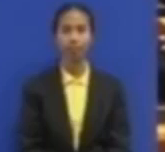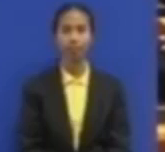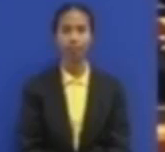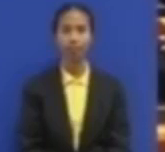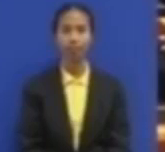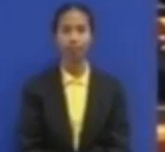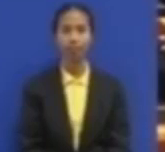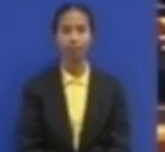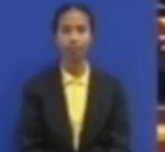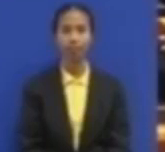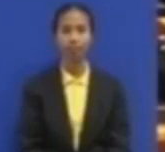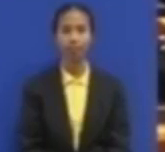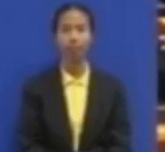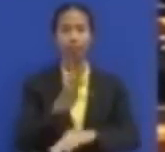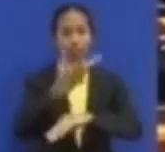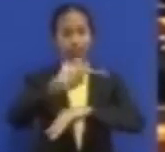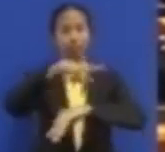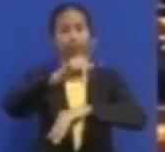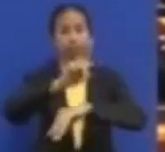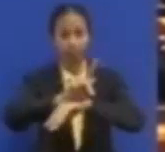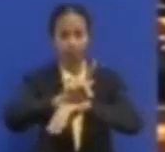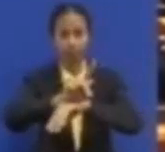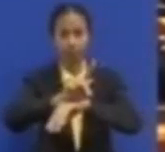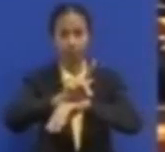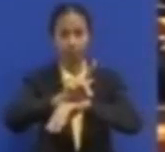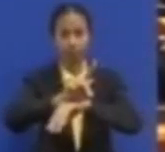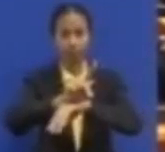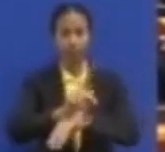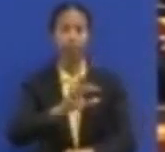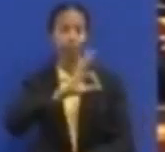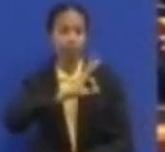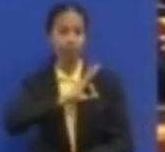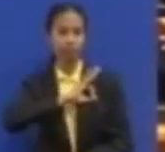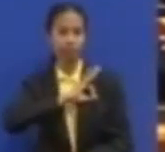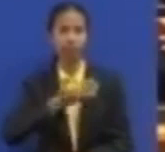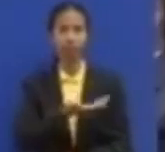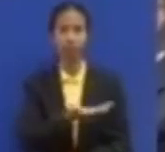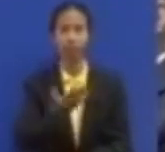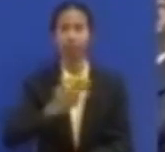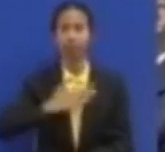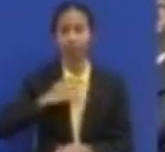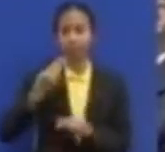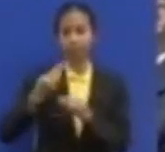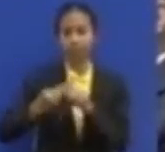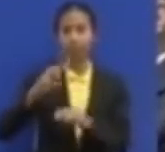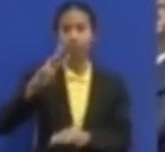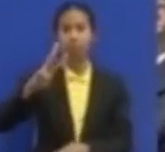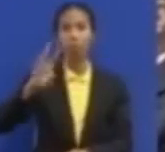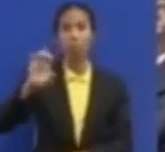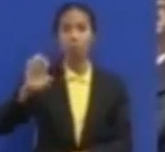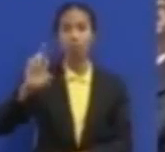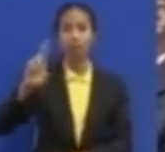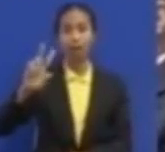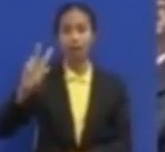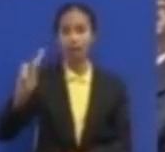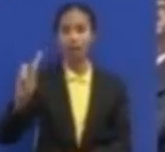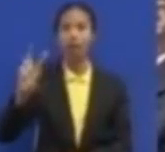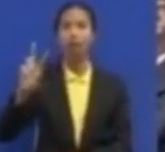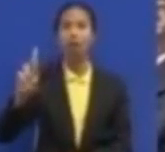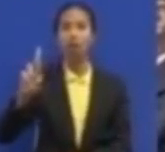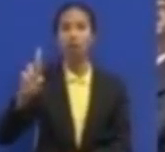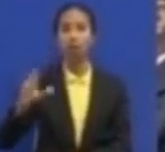เรียนท่านประธานสภาที่เคารพเพื่อนสมาชิกผู้ทรงเกียรติครับผมวีรกรคำประกอบนครสวรรค์พรรคพลังประ